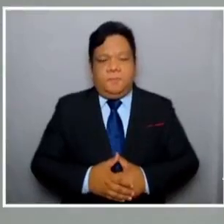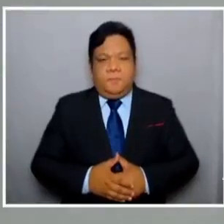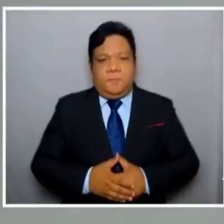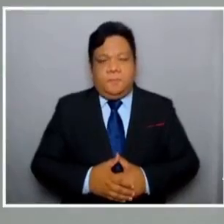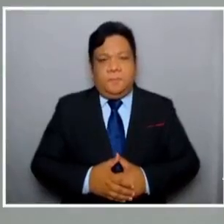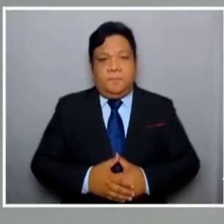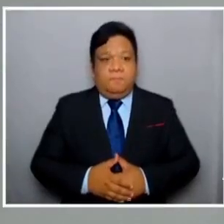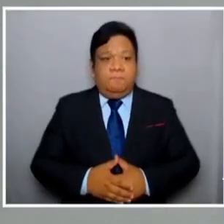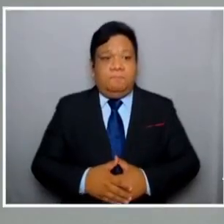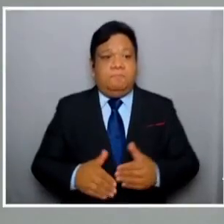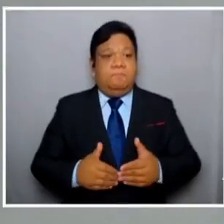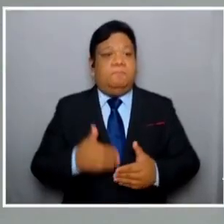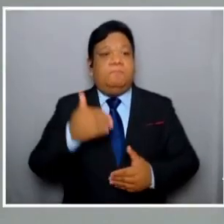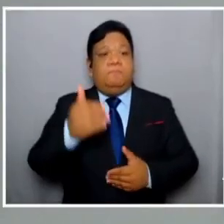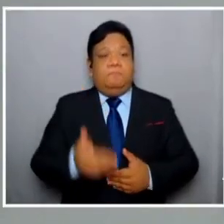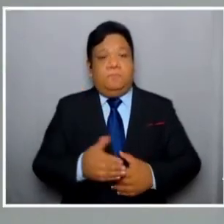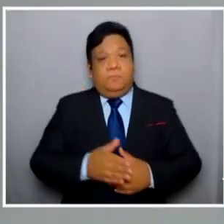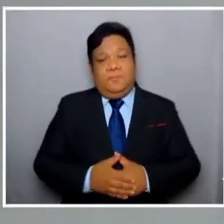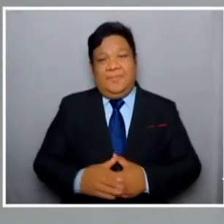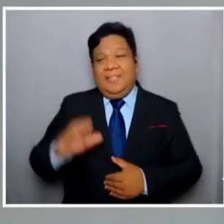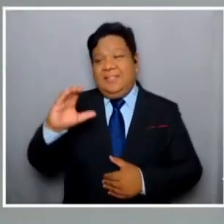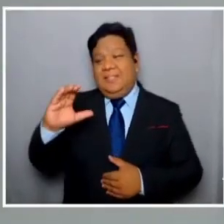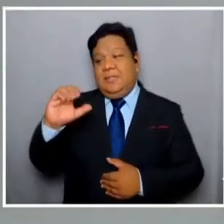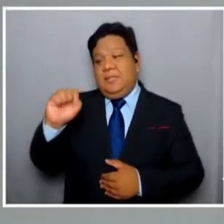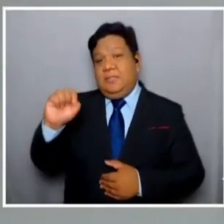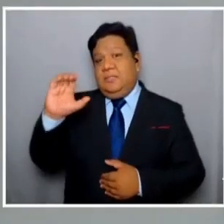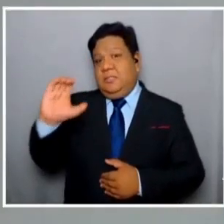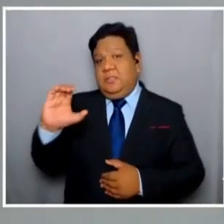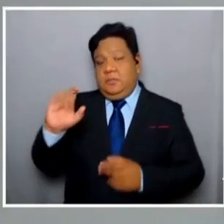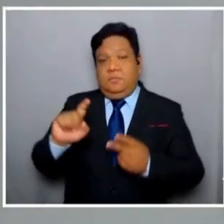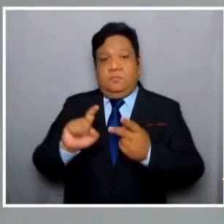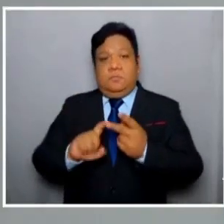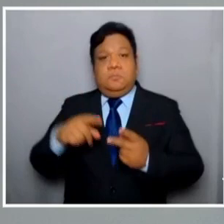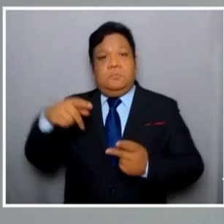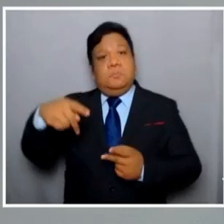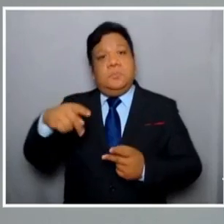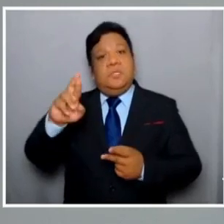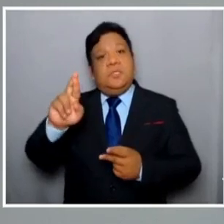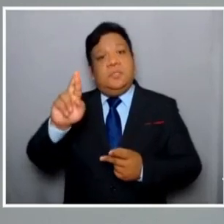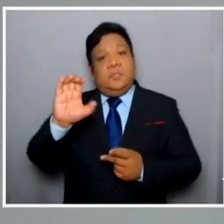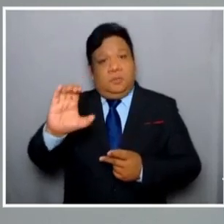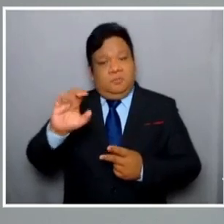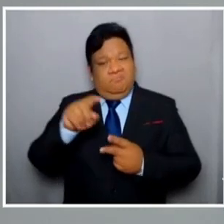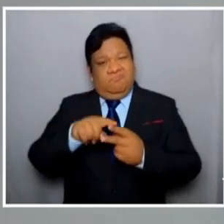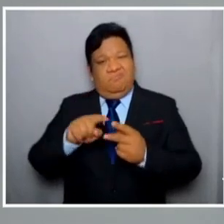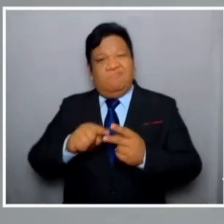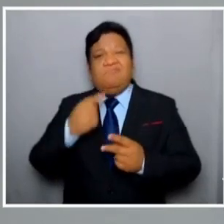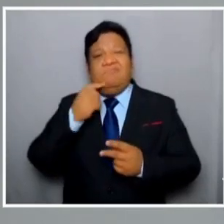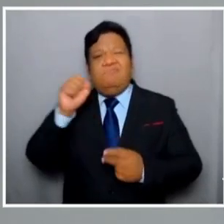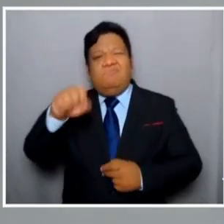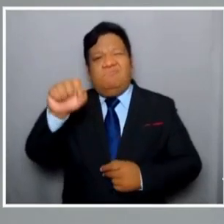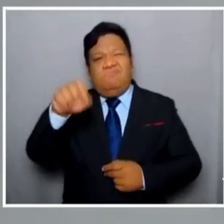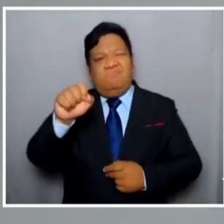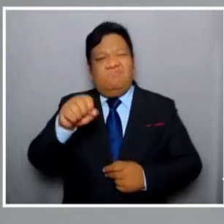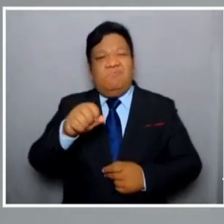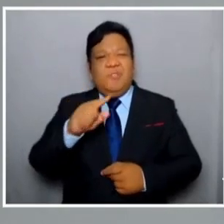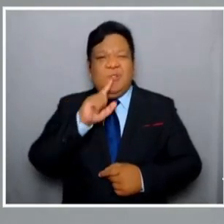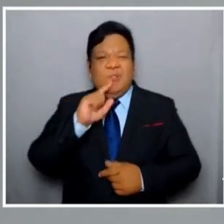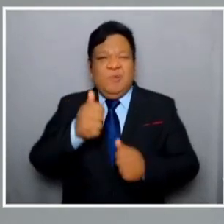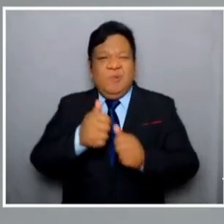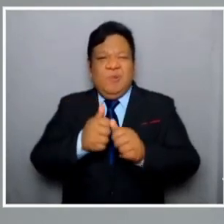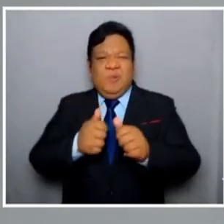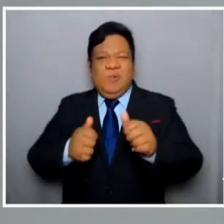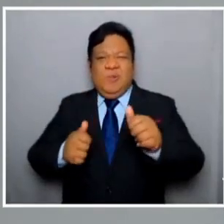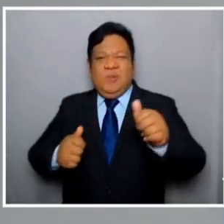Inamin ng Civil Service Commission at Professional Regulation Commission na malaki ang kanilang backlog pagdating sa mga hindi